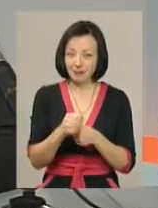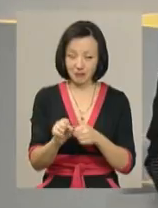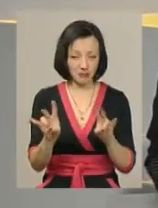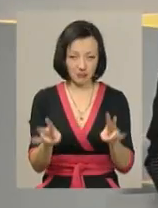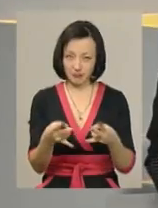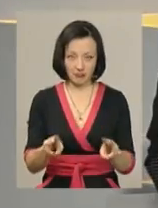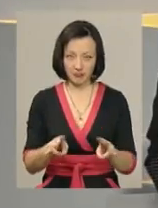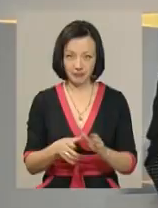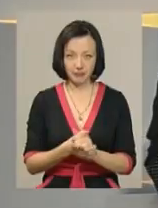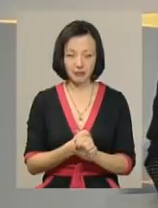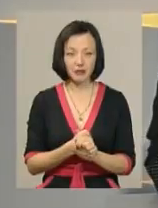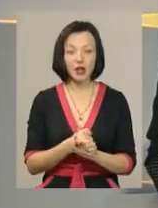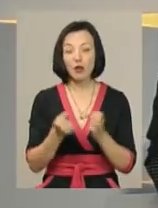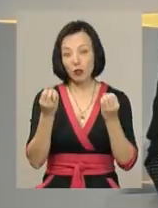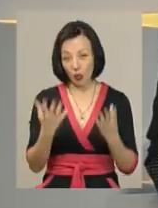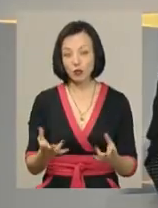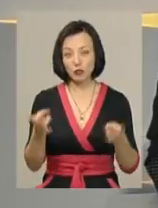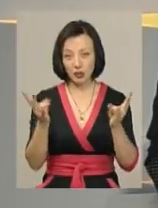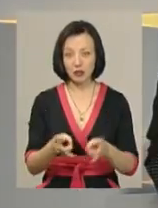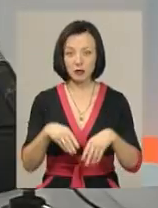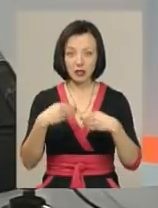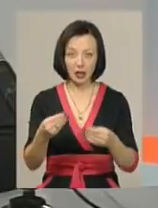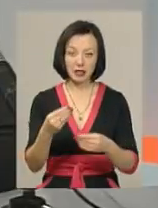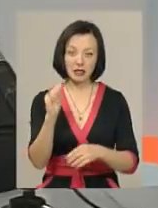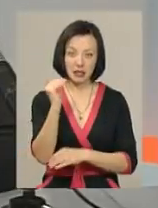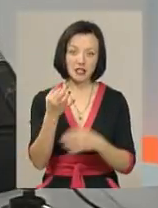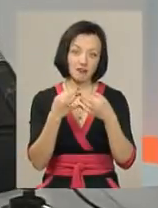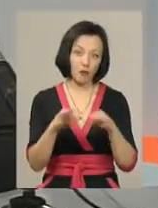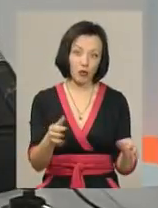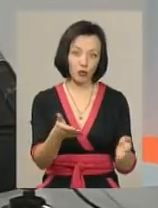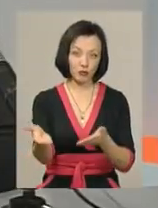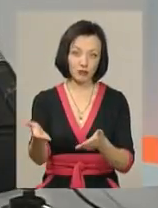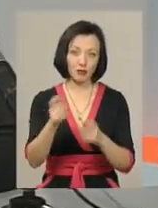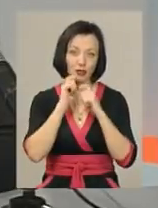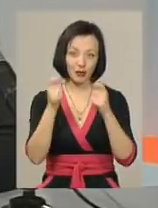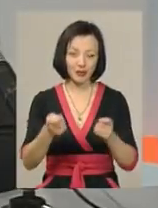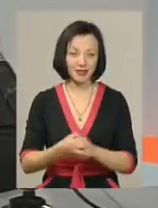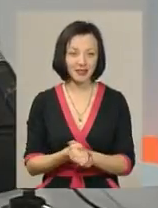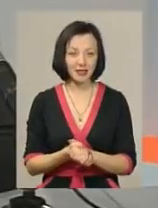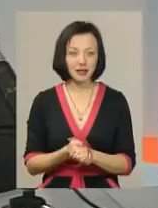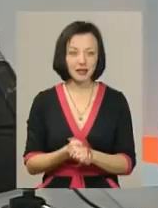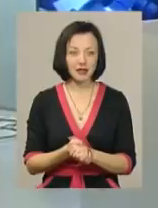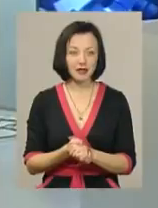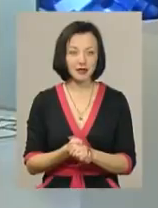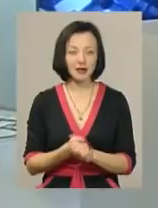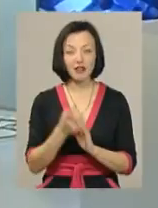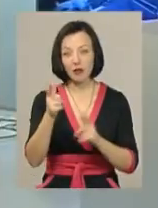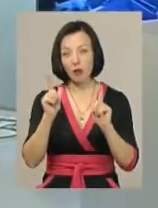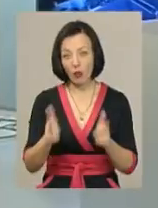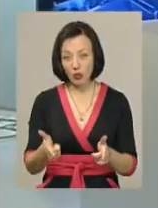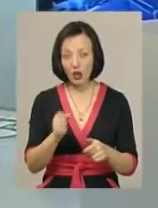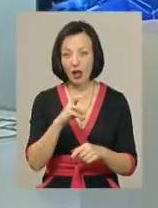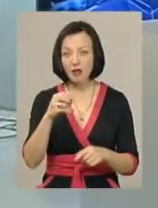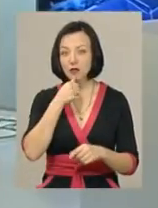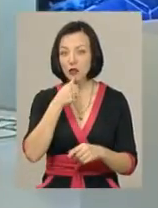якому разі не потрібно тоді просто потрібно дати дитині свободу і для неї Свобода буде подарунком тому ви погоджуєтесь